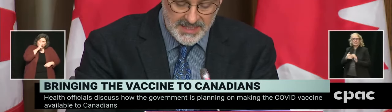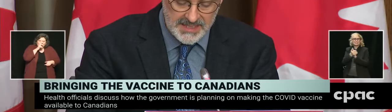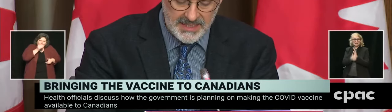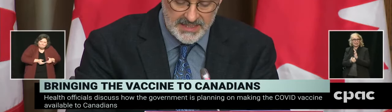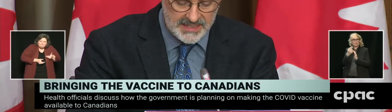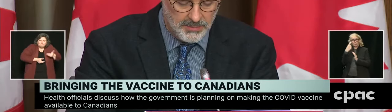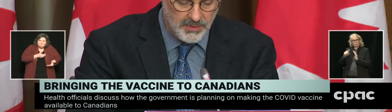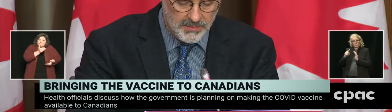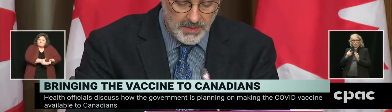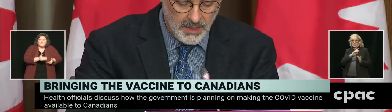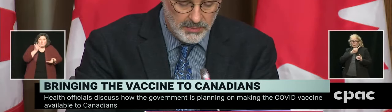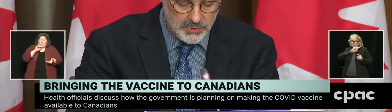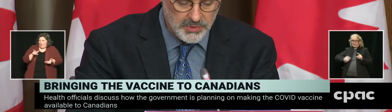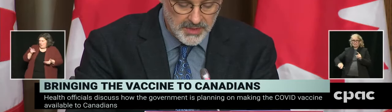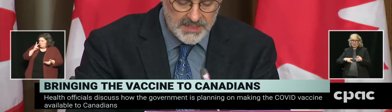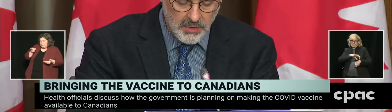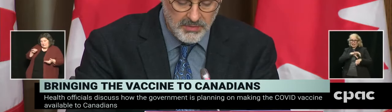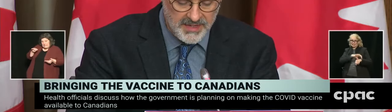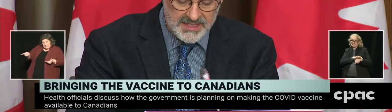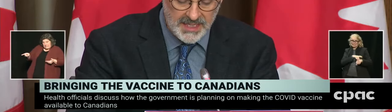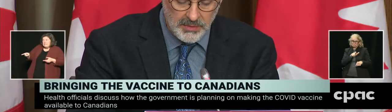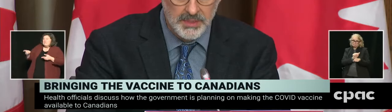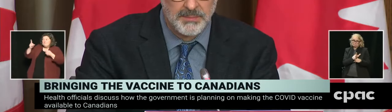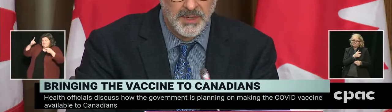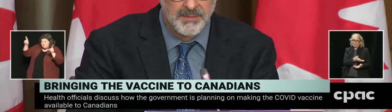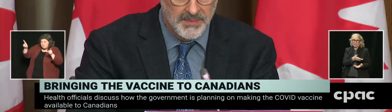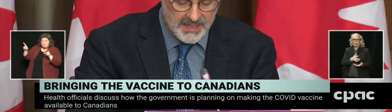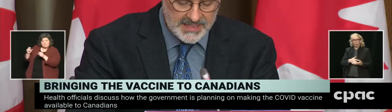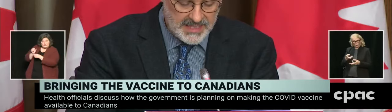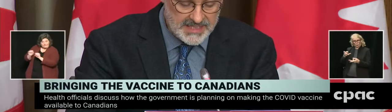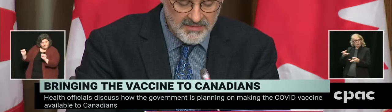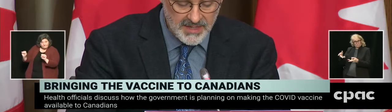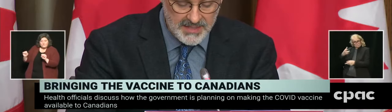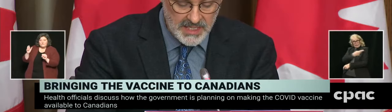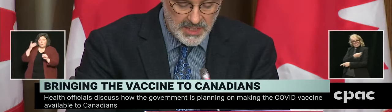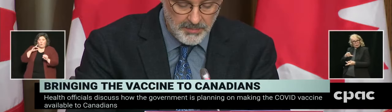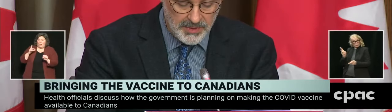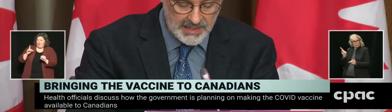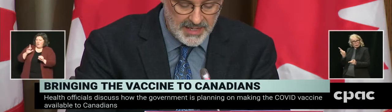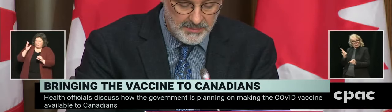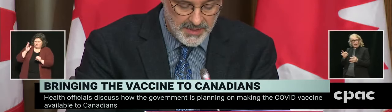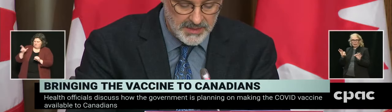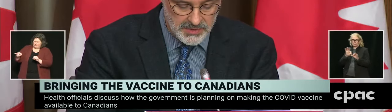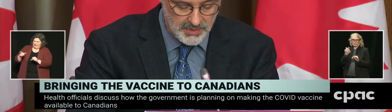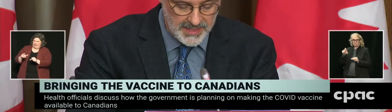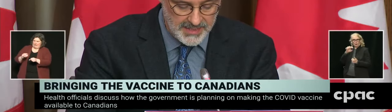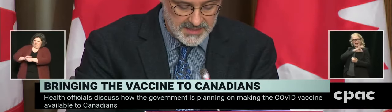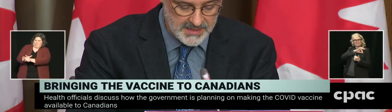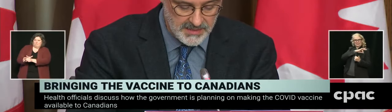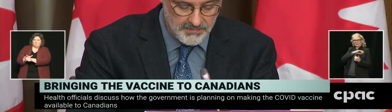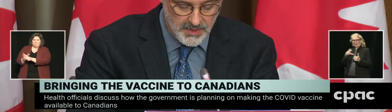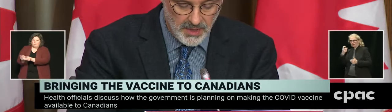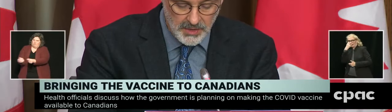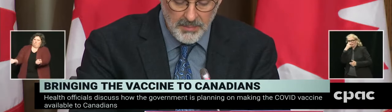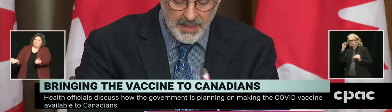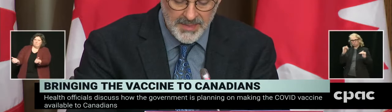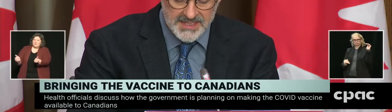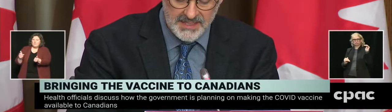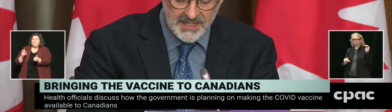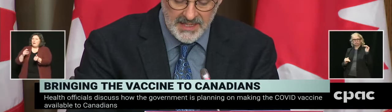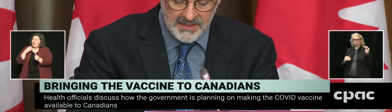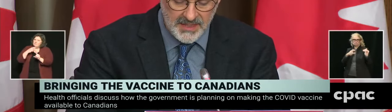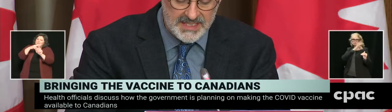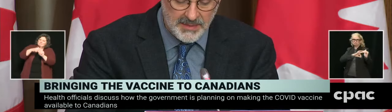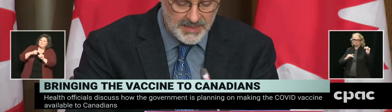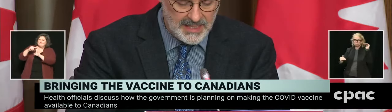les maladies qu'ils ciblent. Nous autoriserons un vaccin uniquement si les avantages l'emportent clairement sur les risques. Normalement,